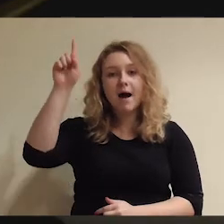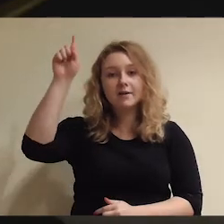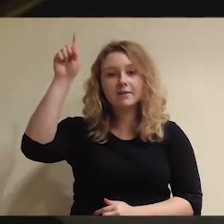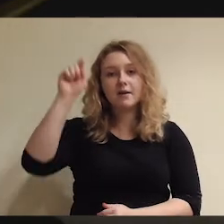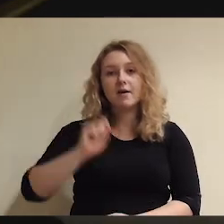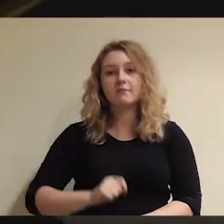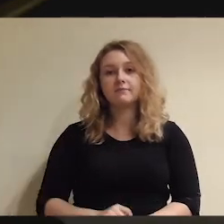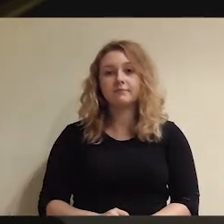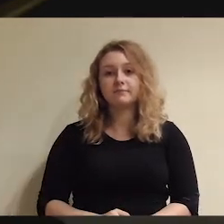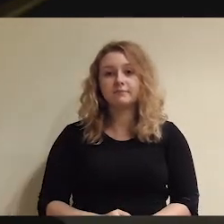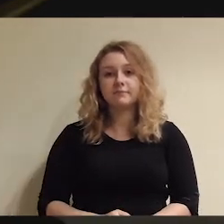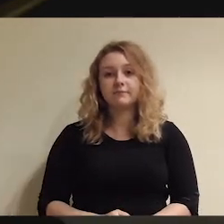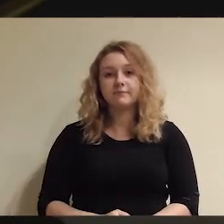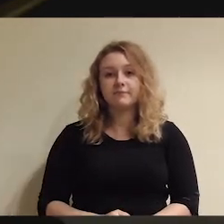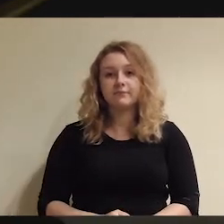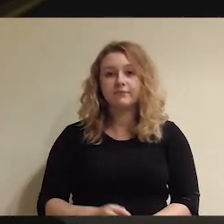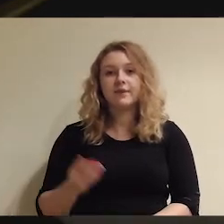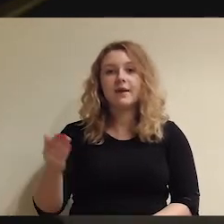Proszę Cię, Panie,